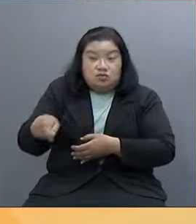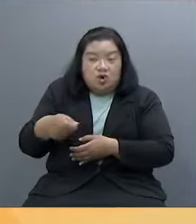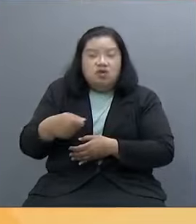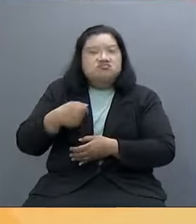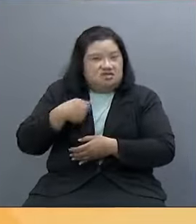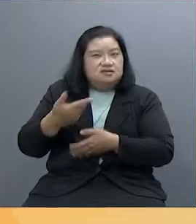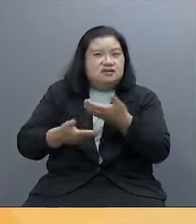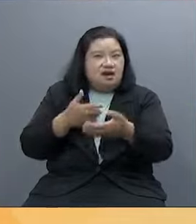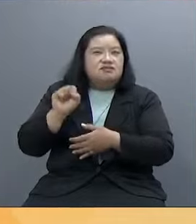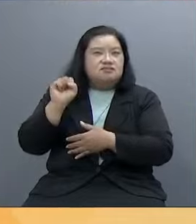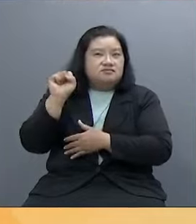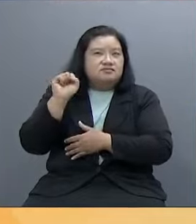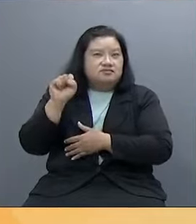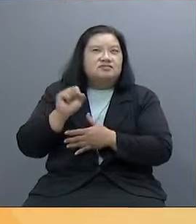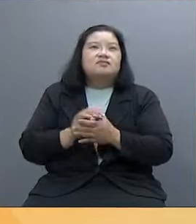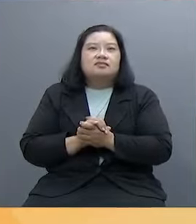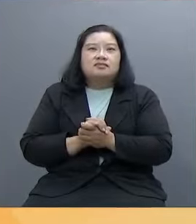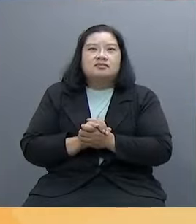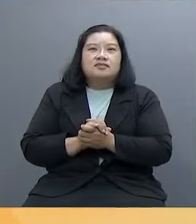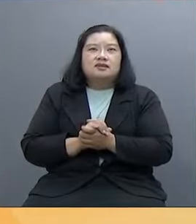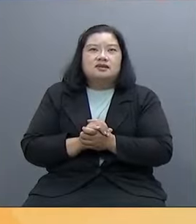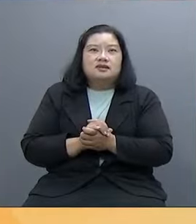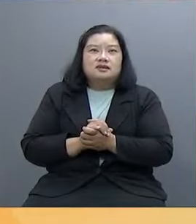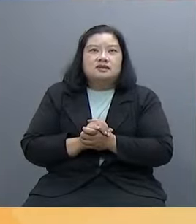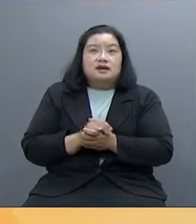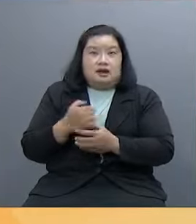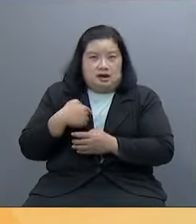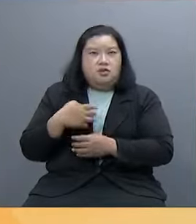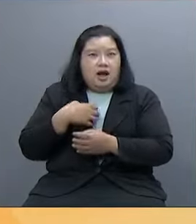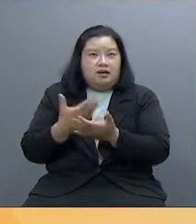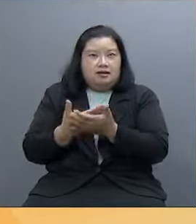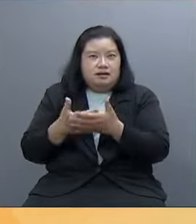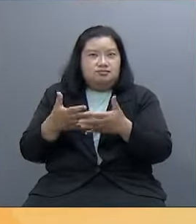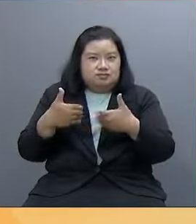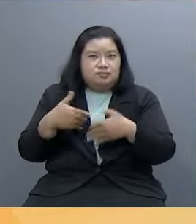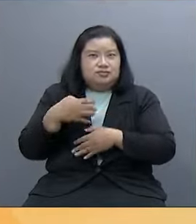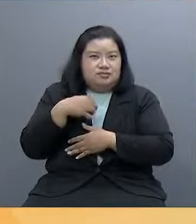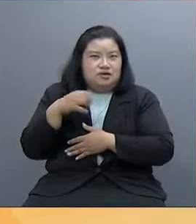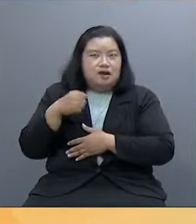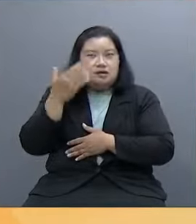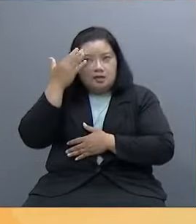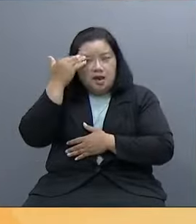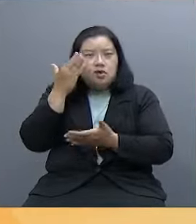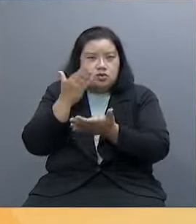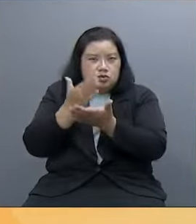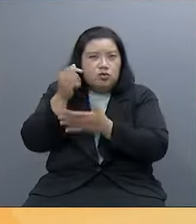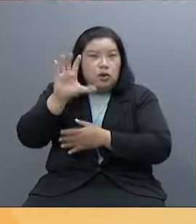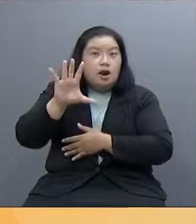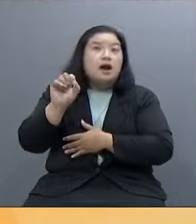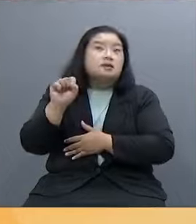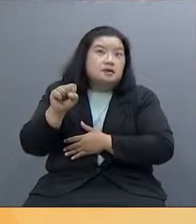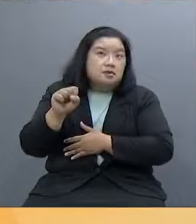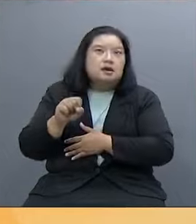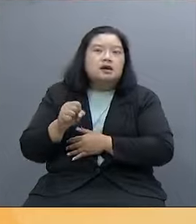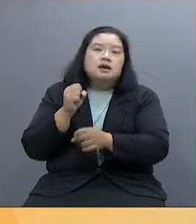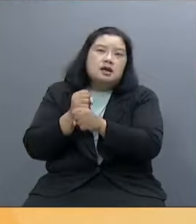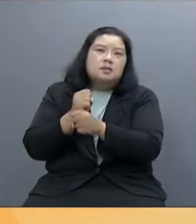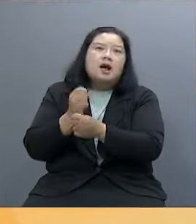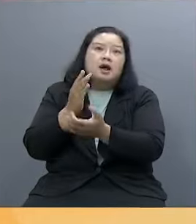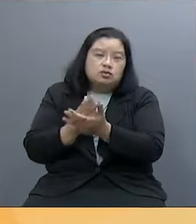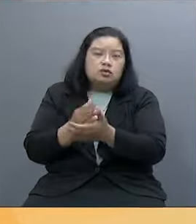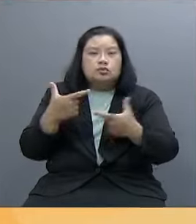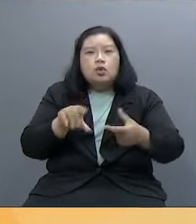น นี่เราจะเป็น1ใน 50,000 ล้านบาท นะคะคือช่วงวันหยุดไงวันหยุดสงกรานต์ก็คือทีมงานก็หยุดรายการเราอัดเทปไ